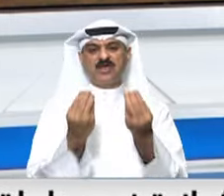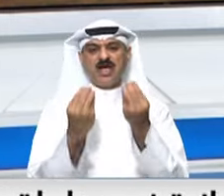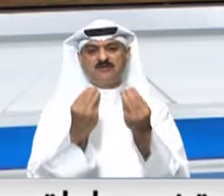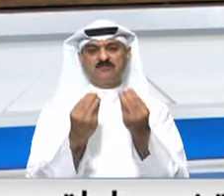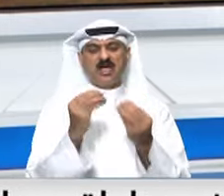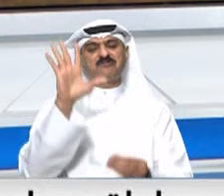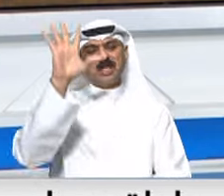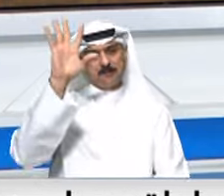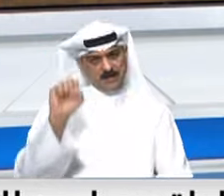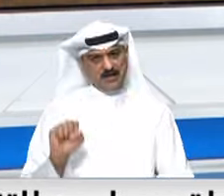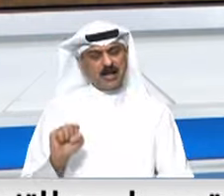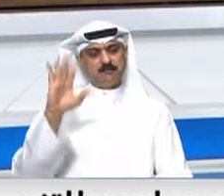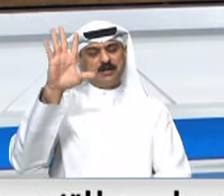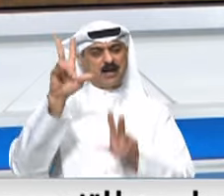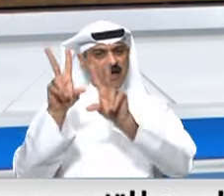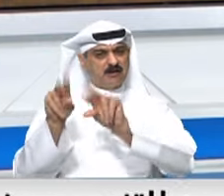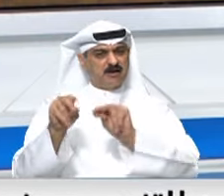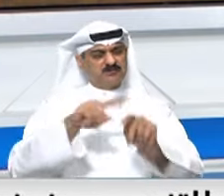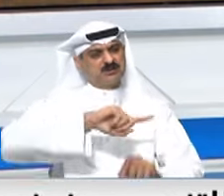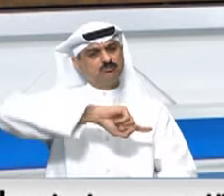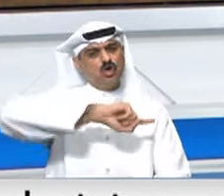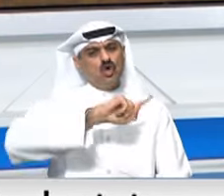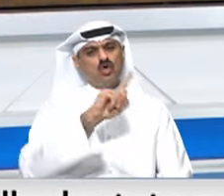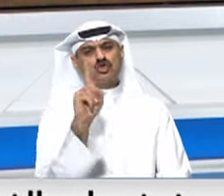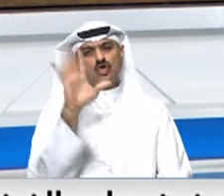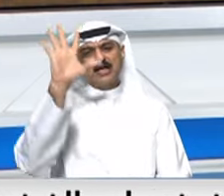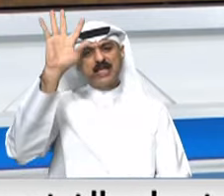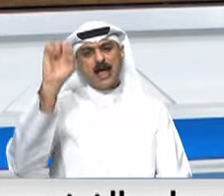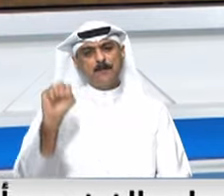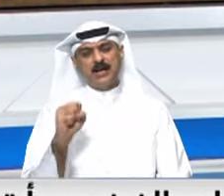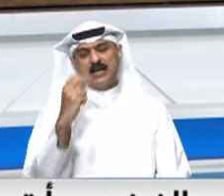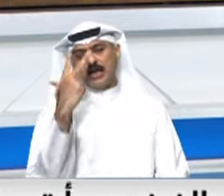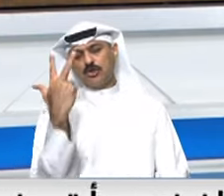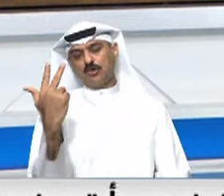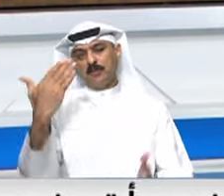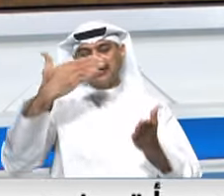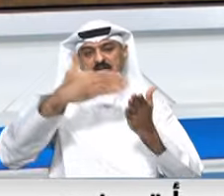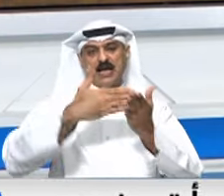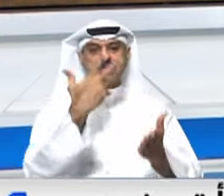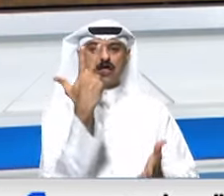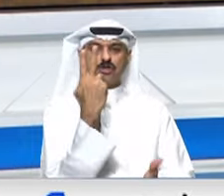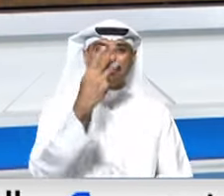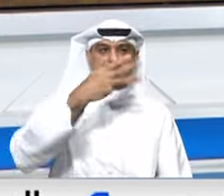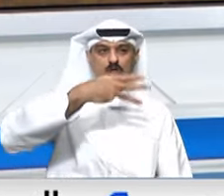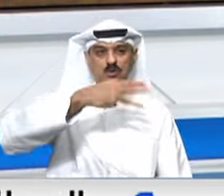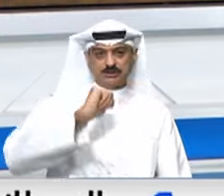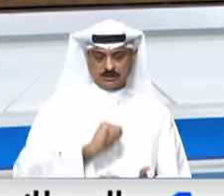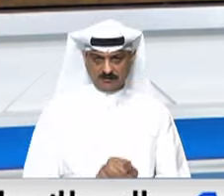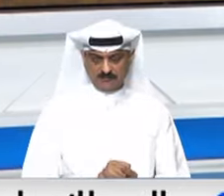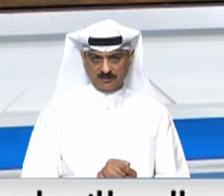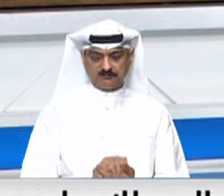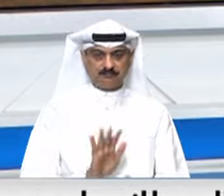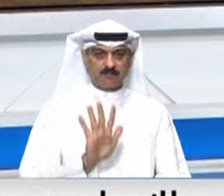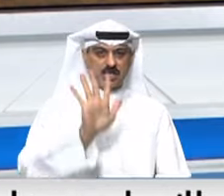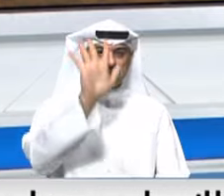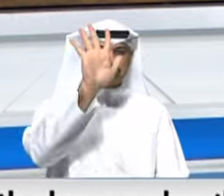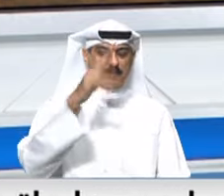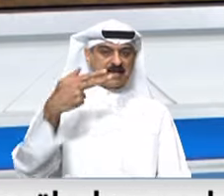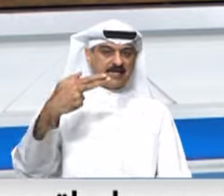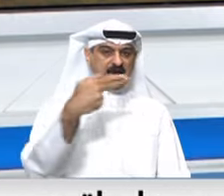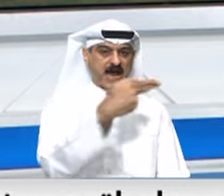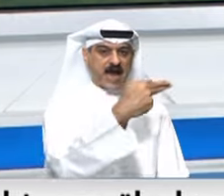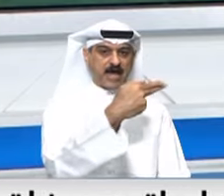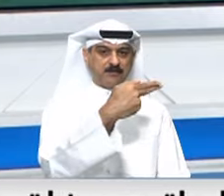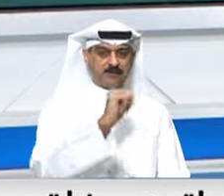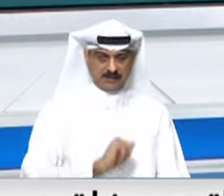وايضا خلال المساء سرعتها راح تتراوح خلال المساء ما بين الث الى 28 م في الساعه شماليه غربيه الى متقلبه